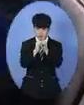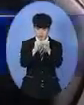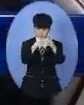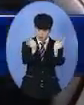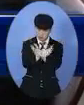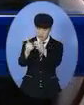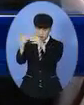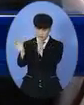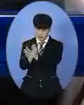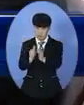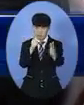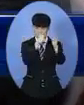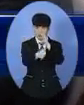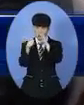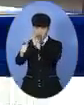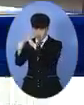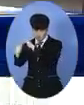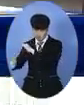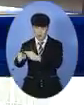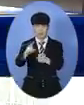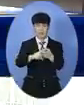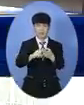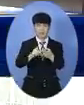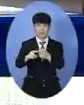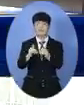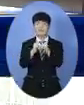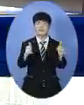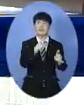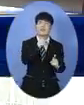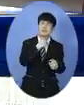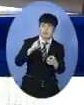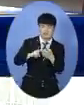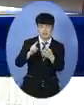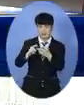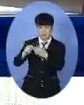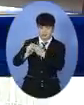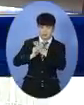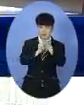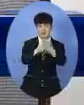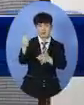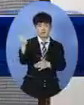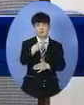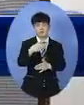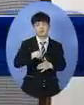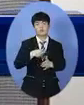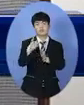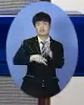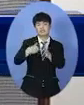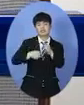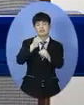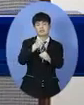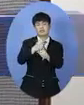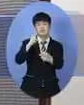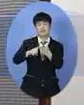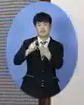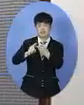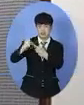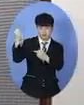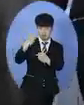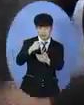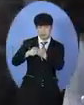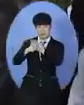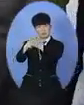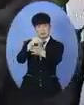시장군수협력체 대표단은 이 자리에서 300만 12개 시군 주민의 열망을 설명하고 국가철도망 계획 반영을 재차